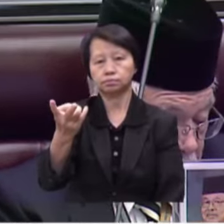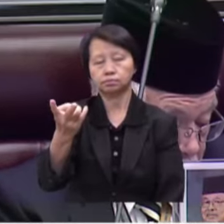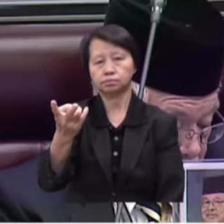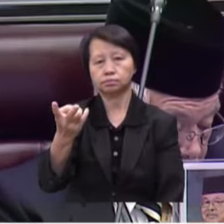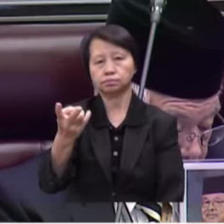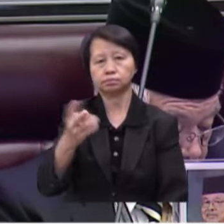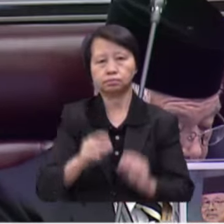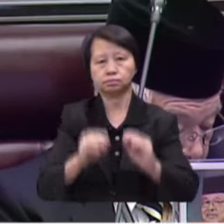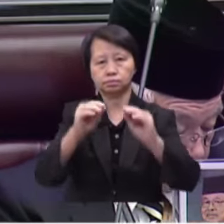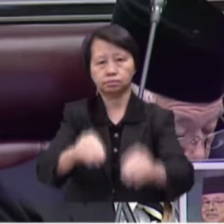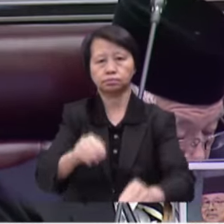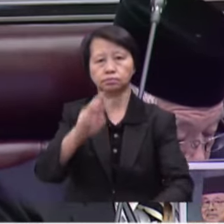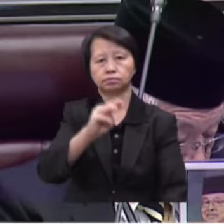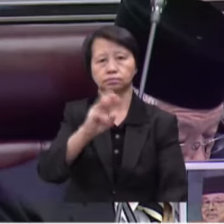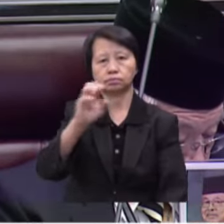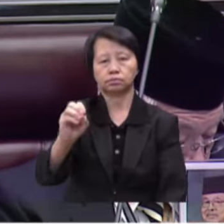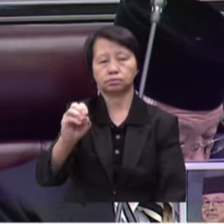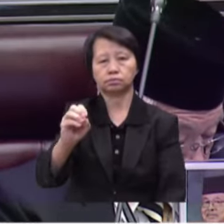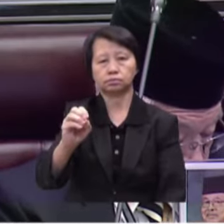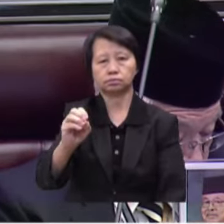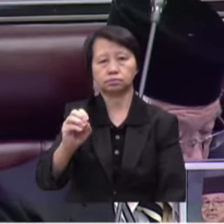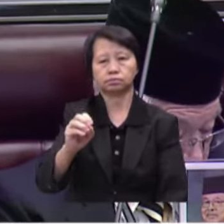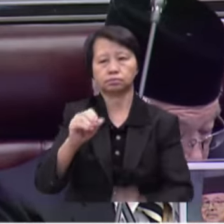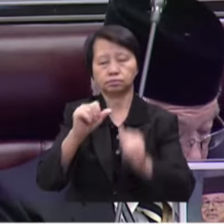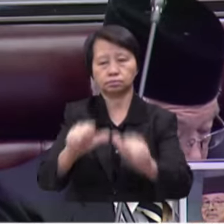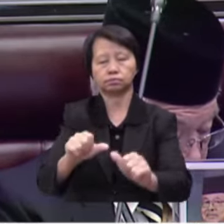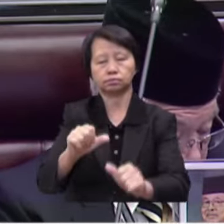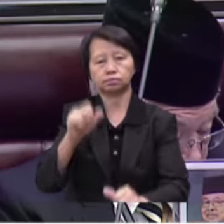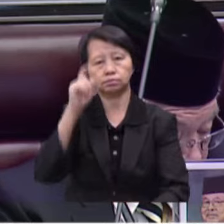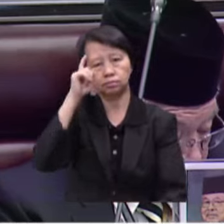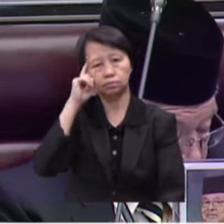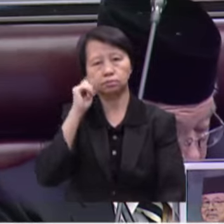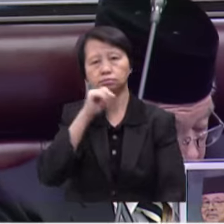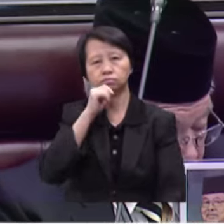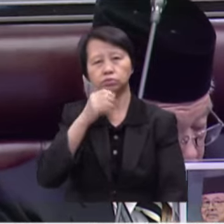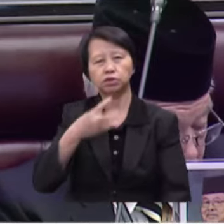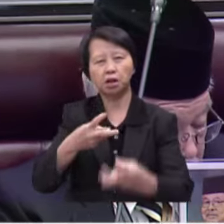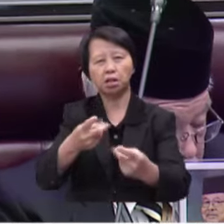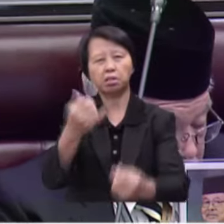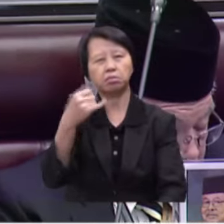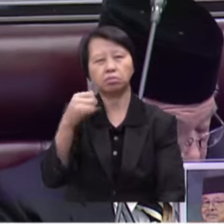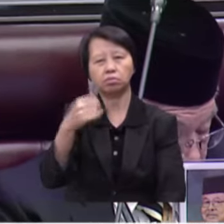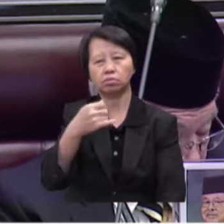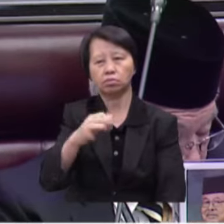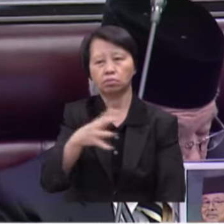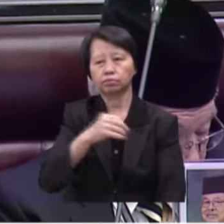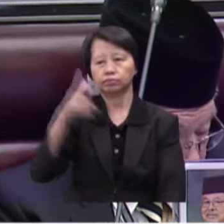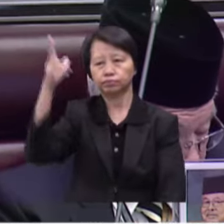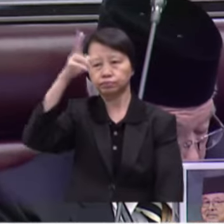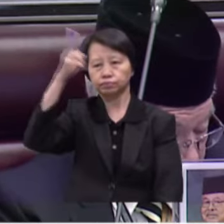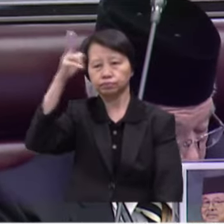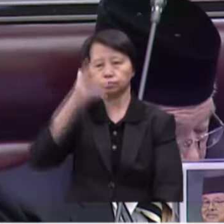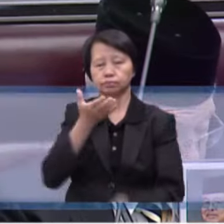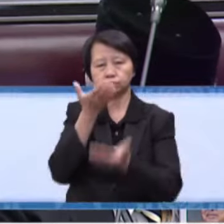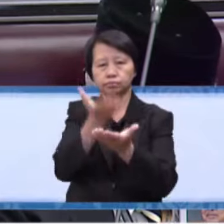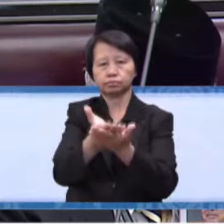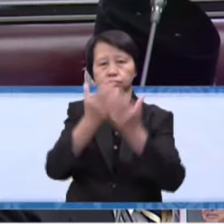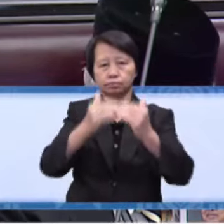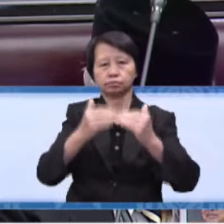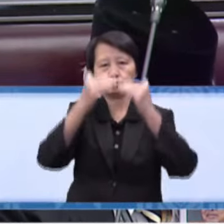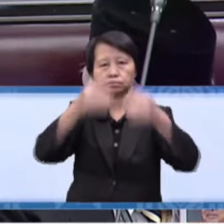penempatan mo masih lagi tidak berjalan lancar dan kerajaan bercadang untuk